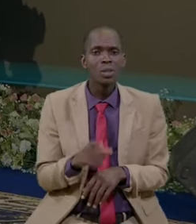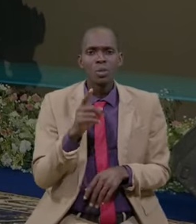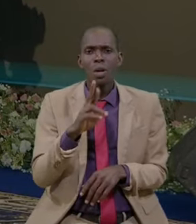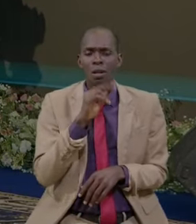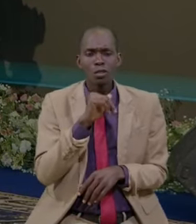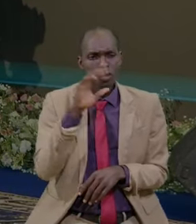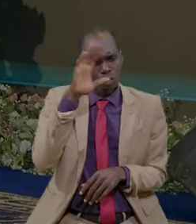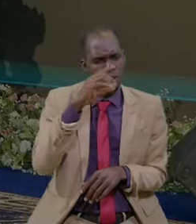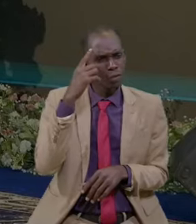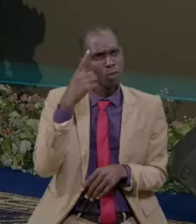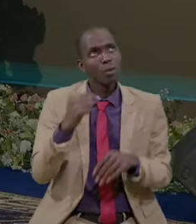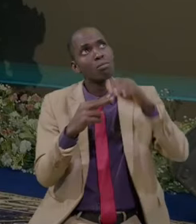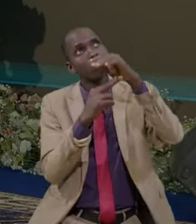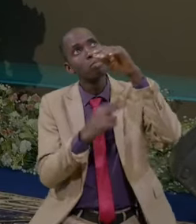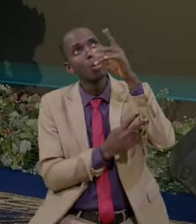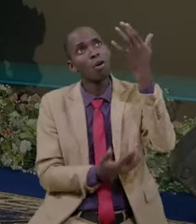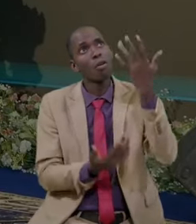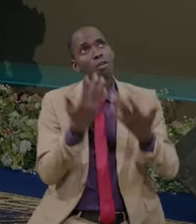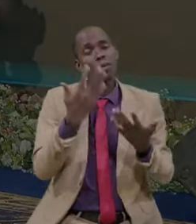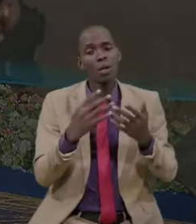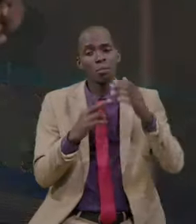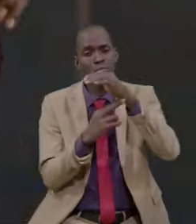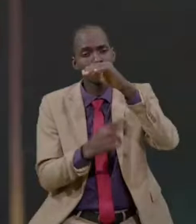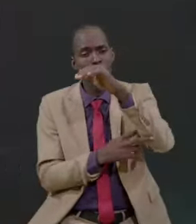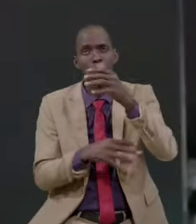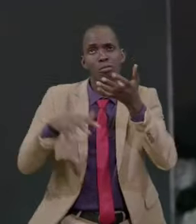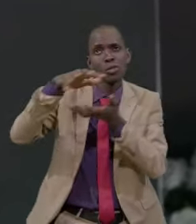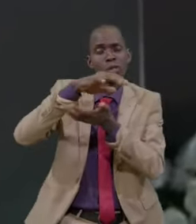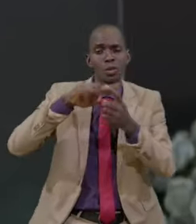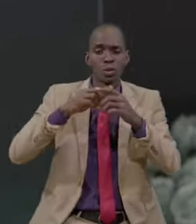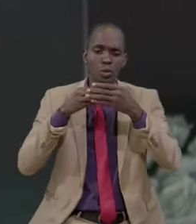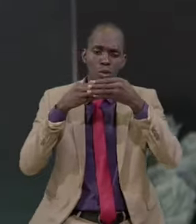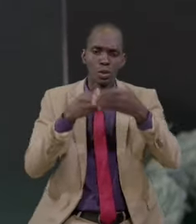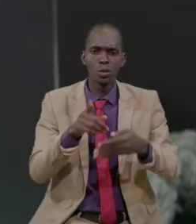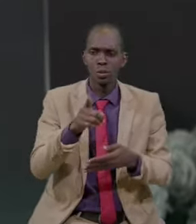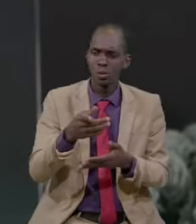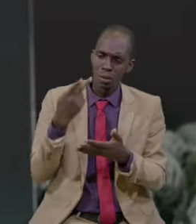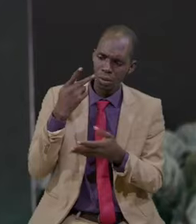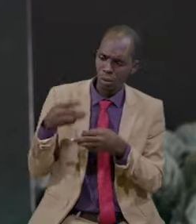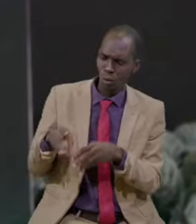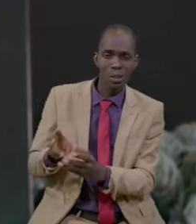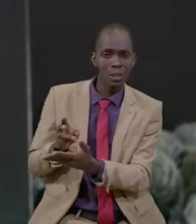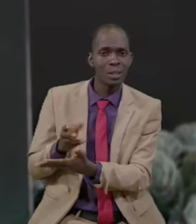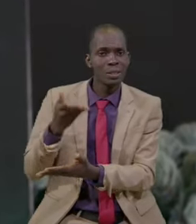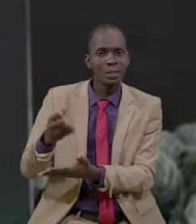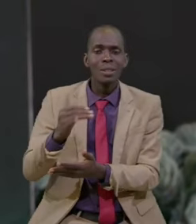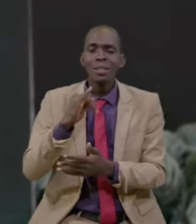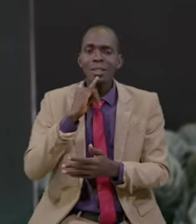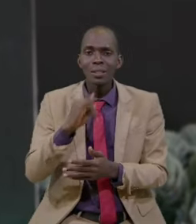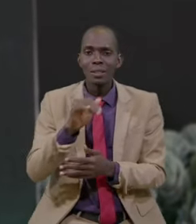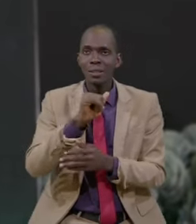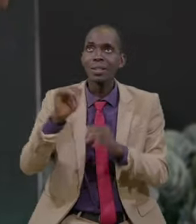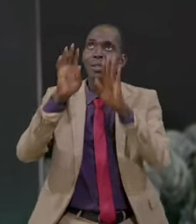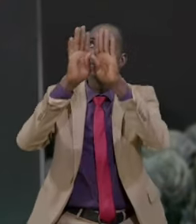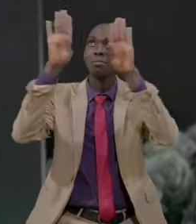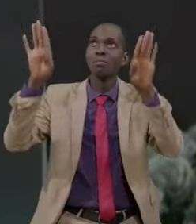les colonnes de feu pour vous conduire. Regardez, oh, il y a un signe là-bas. Tu veux quitter ici pour